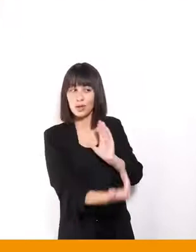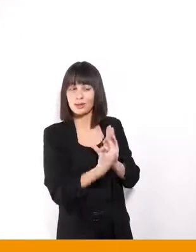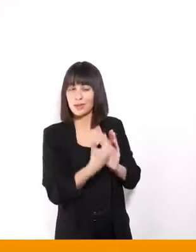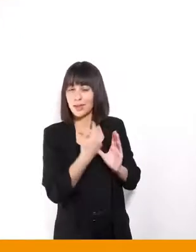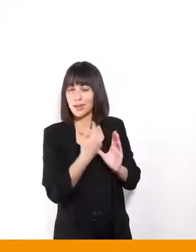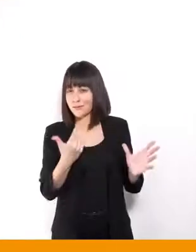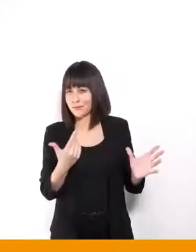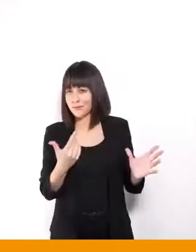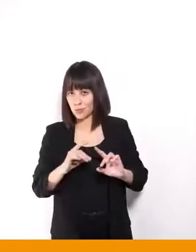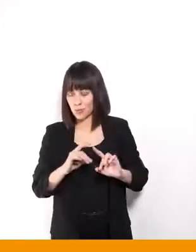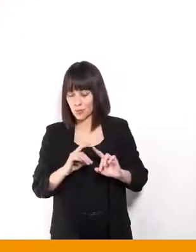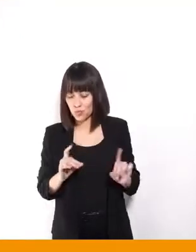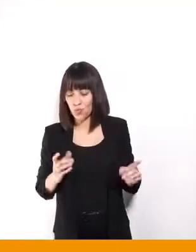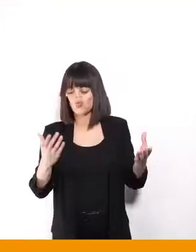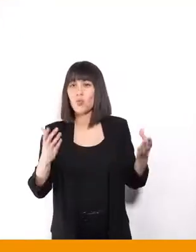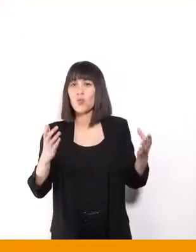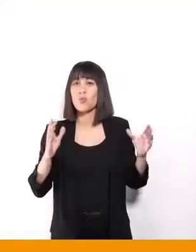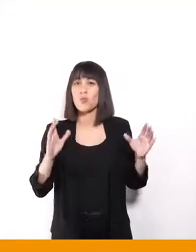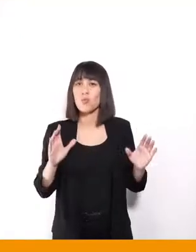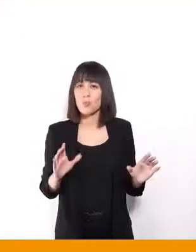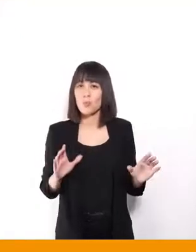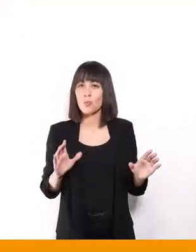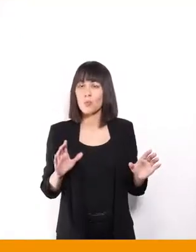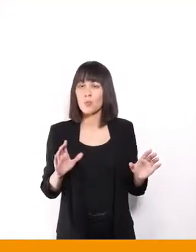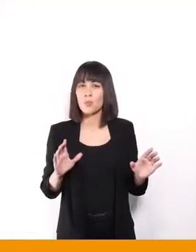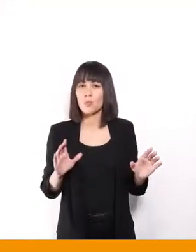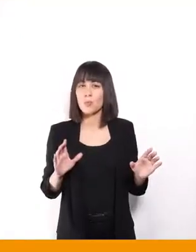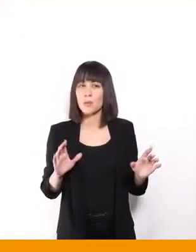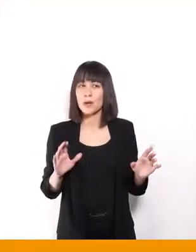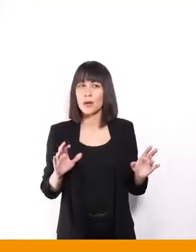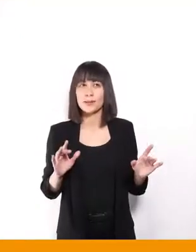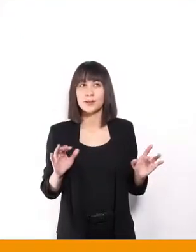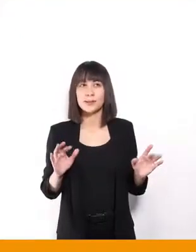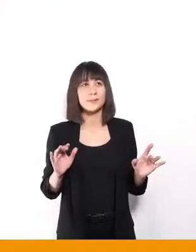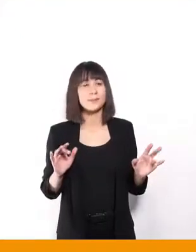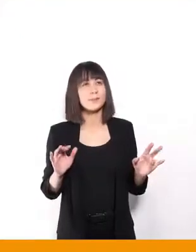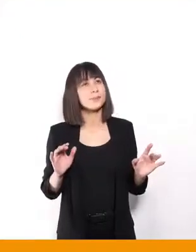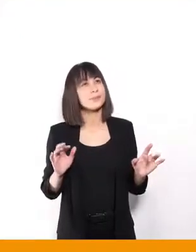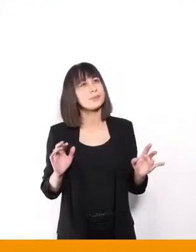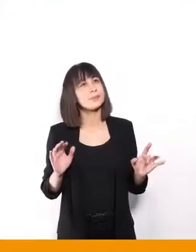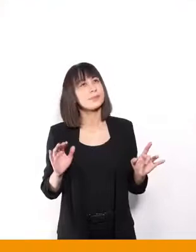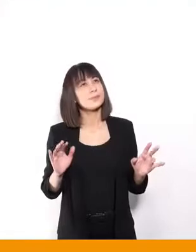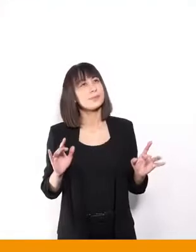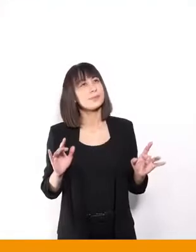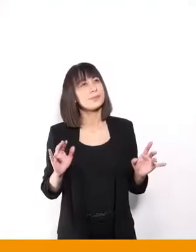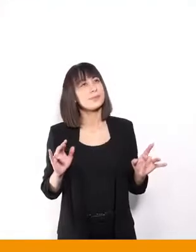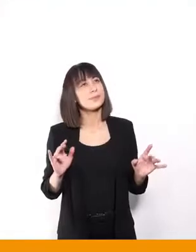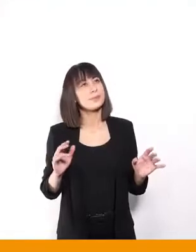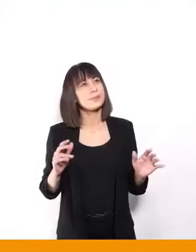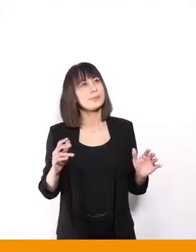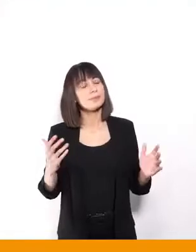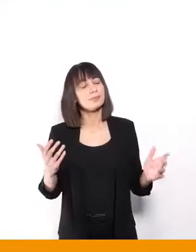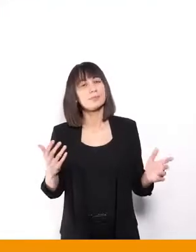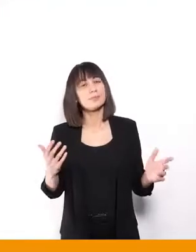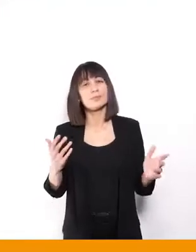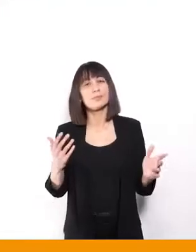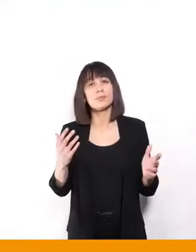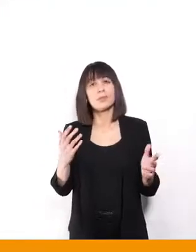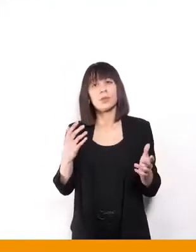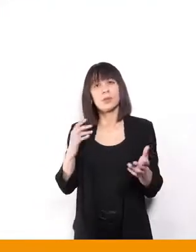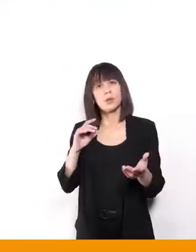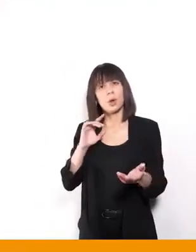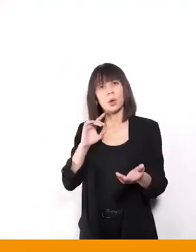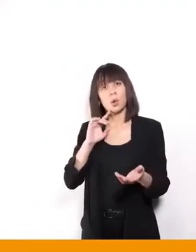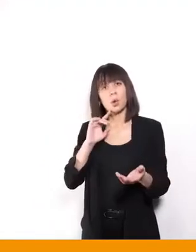créer aussi ces lieux de travail et de valorisation qui permettent à la